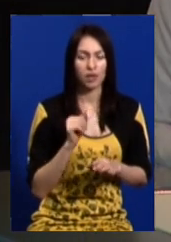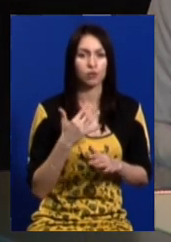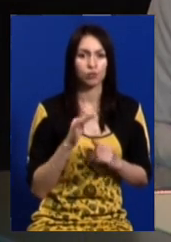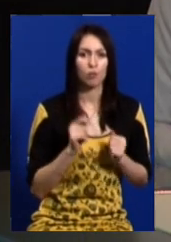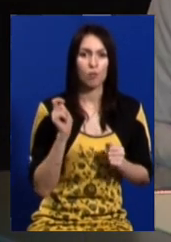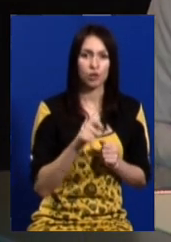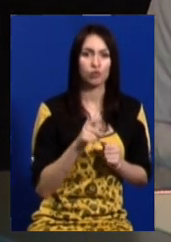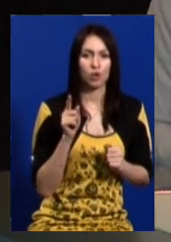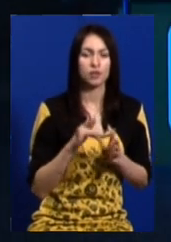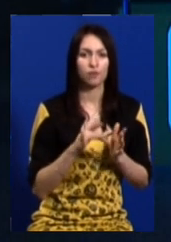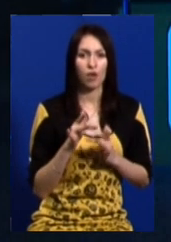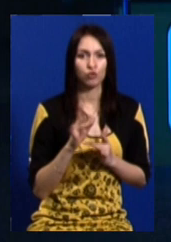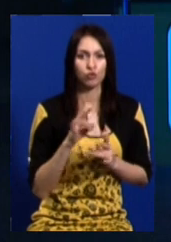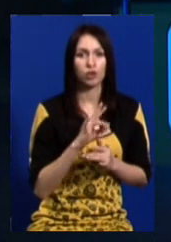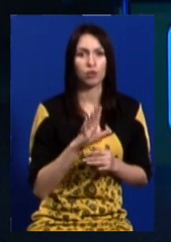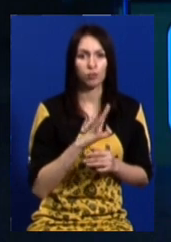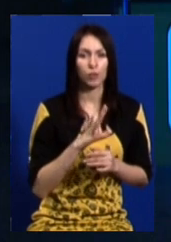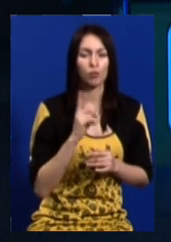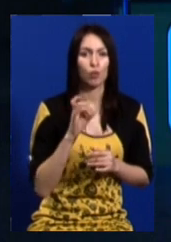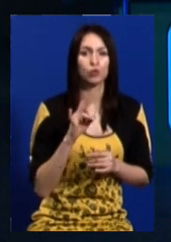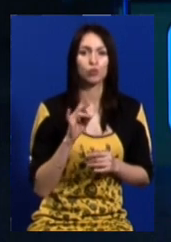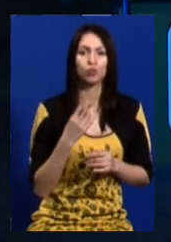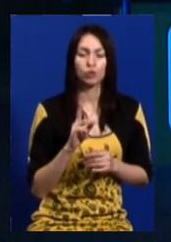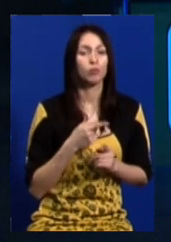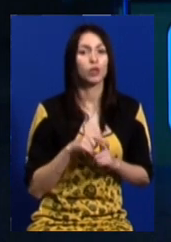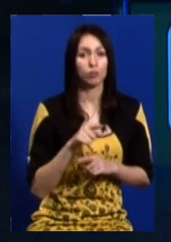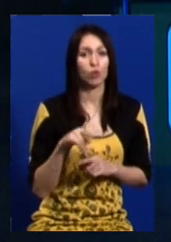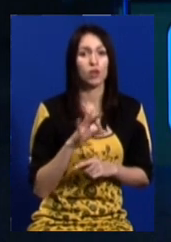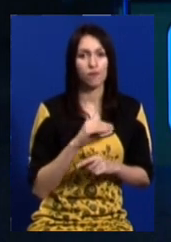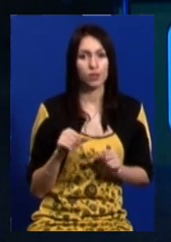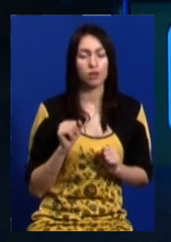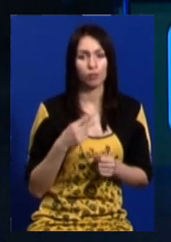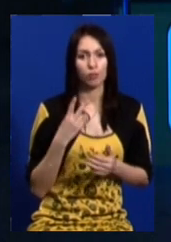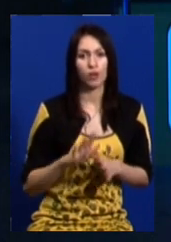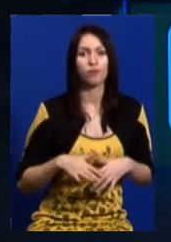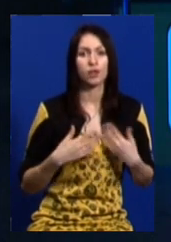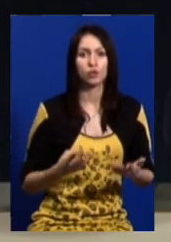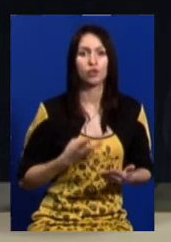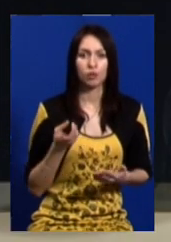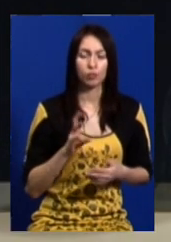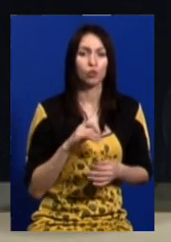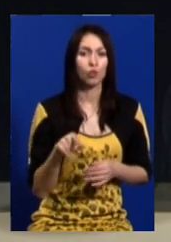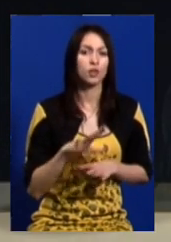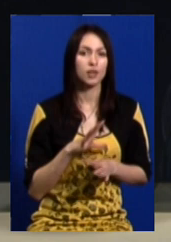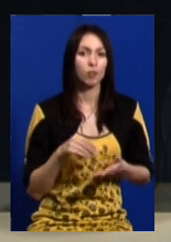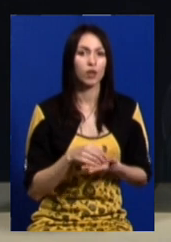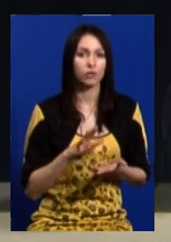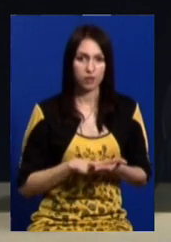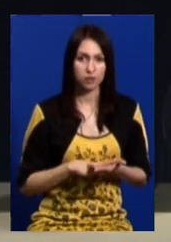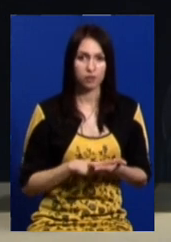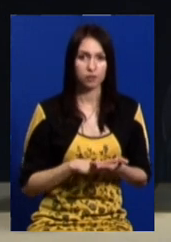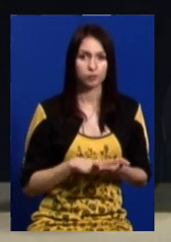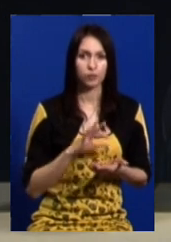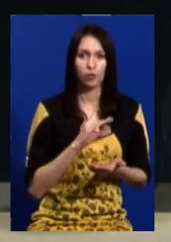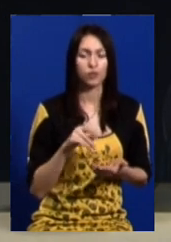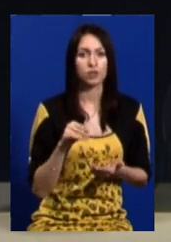священик, який звершував богослужіння. Тому вони офіційно теж виявили бажання перейти, але так як вони не були в реєстрі, ми офіційно їх